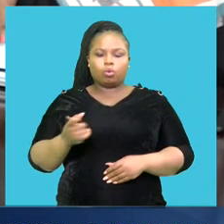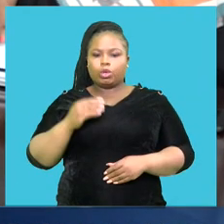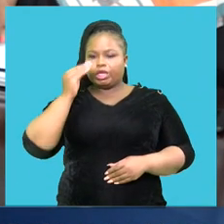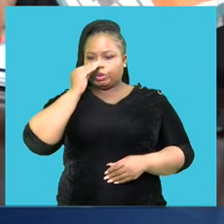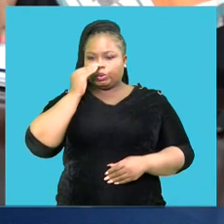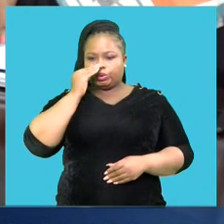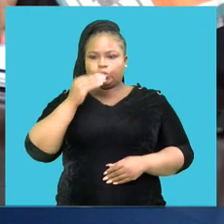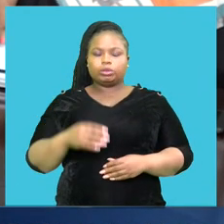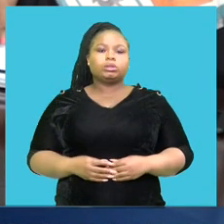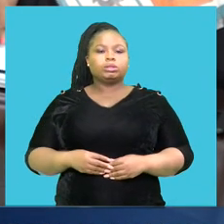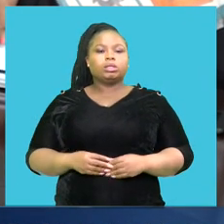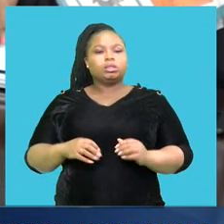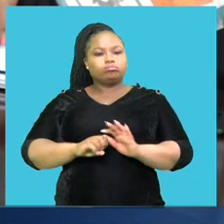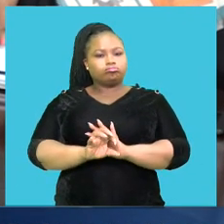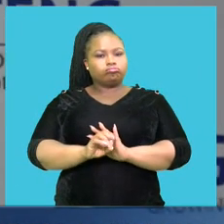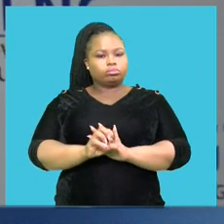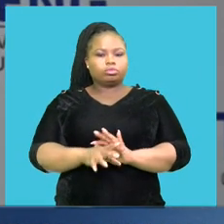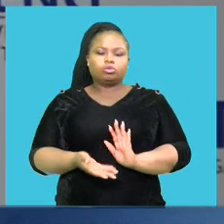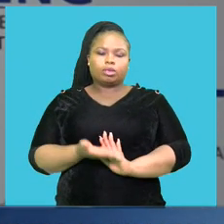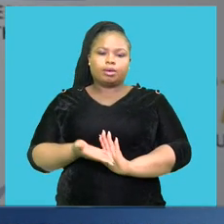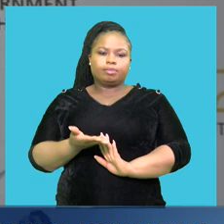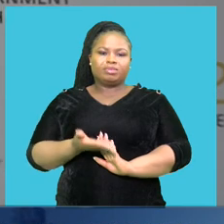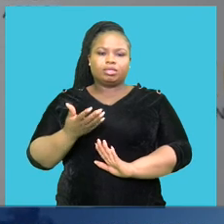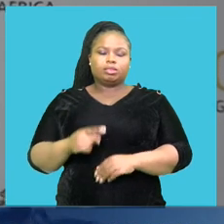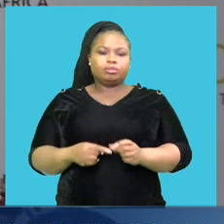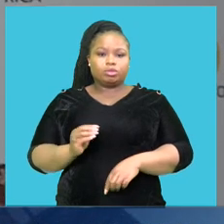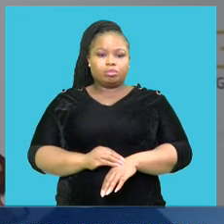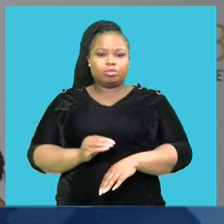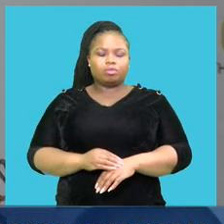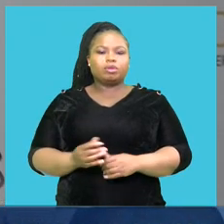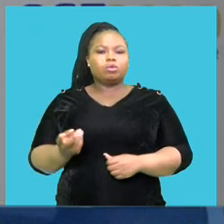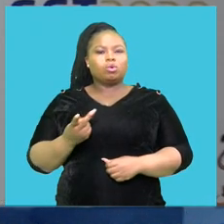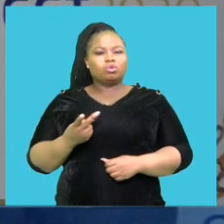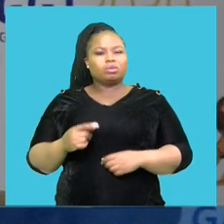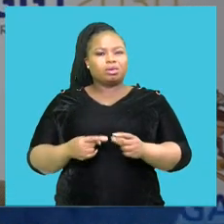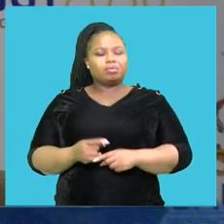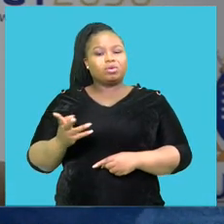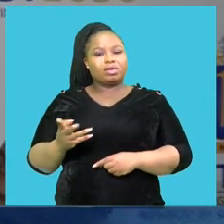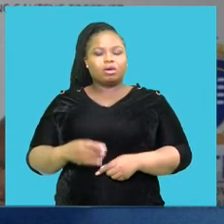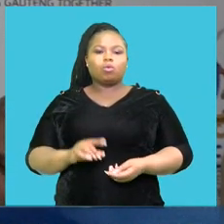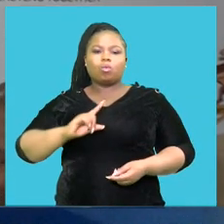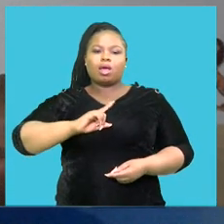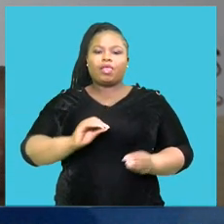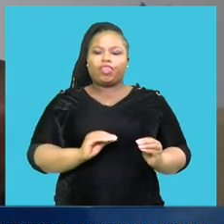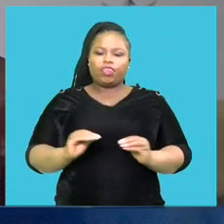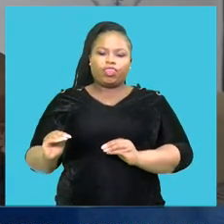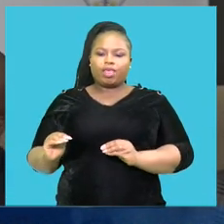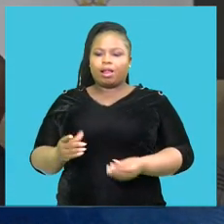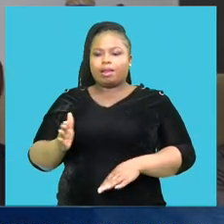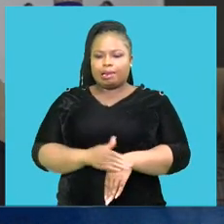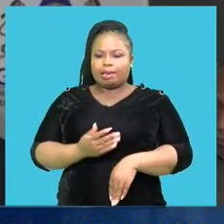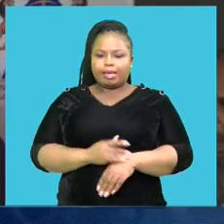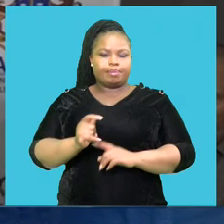endaba ukunika ingxelo ngeengxaki kunye nolibaziseko malunga nenkxaso-mali yamaziko angenzi